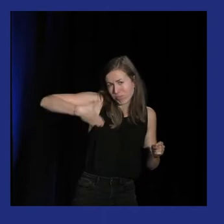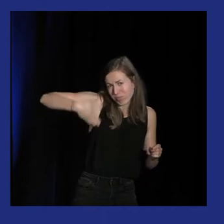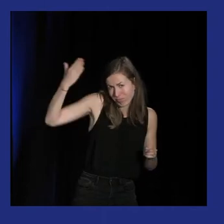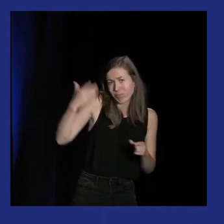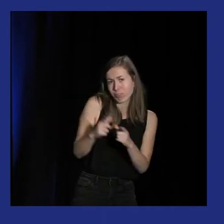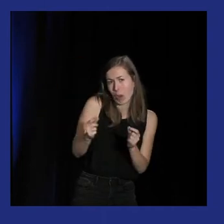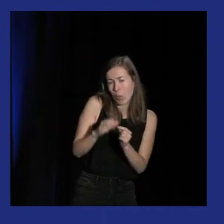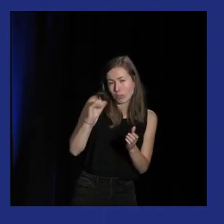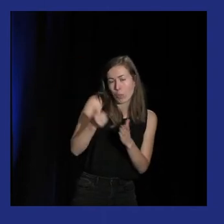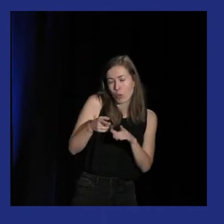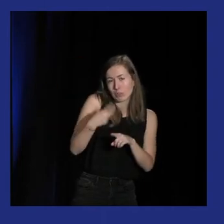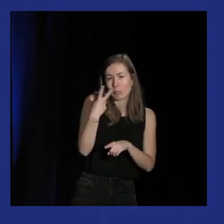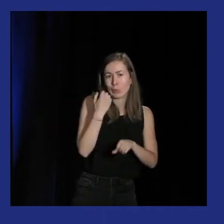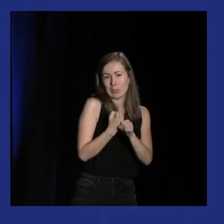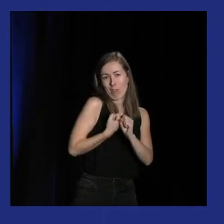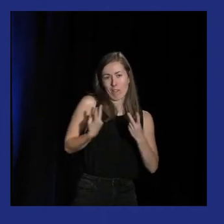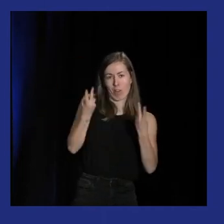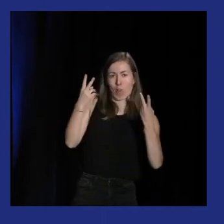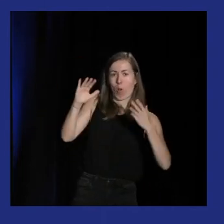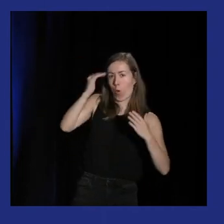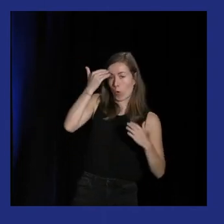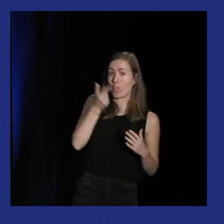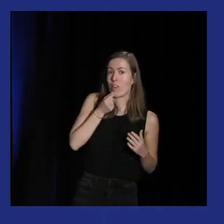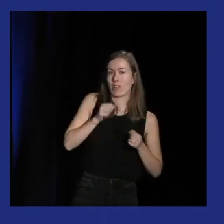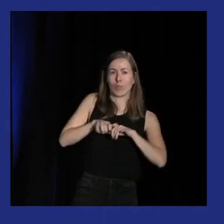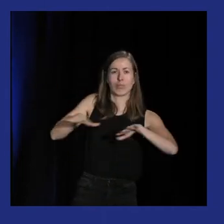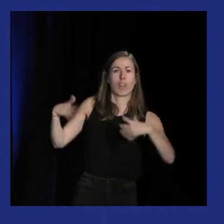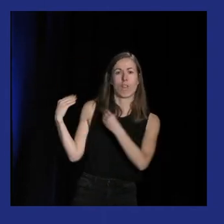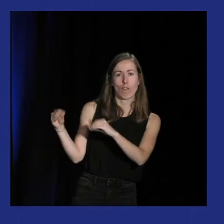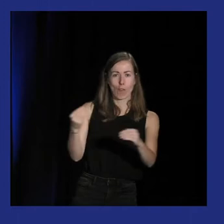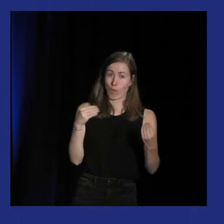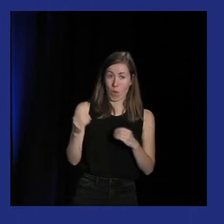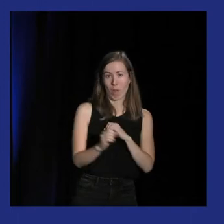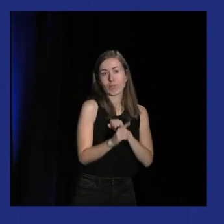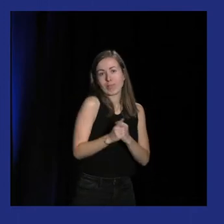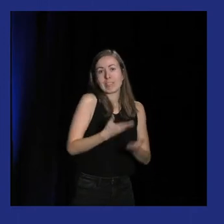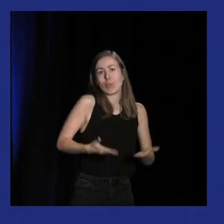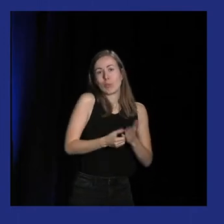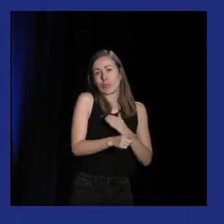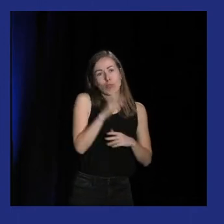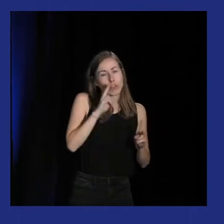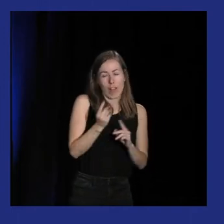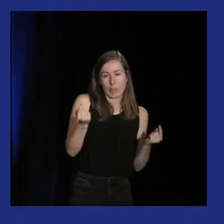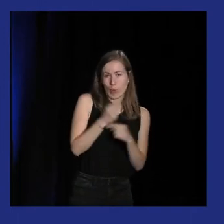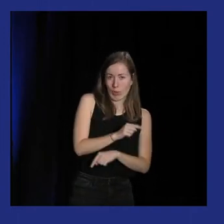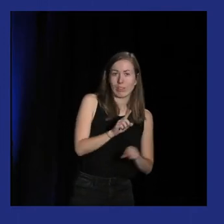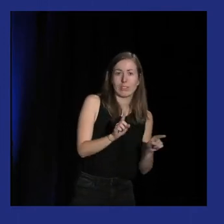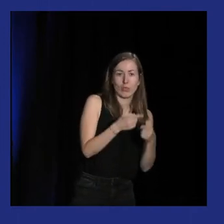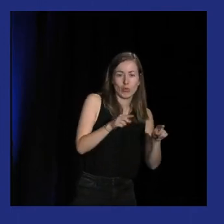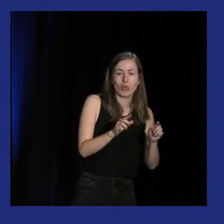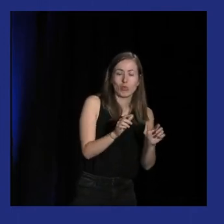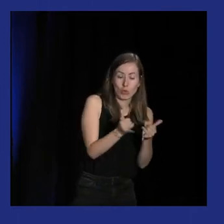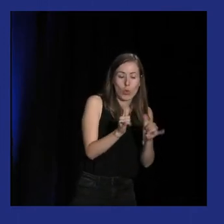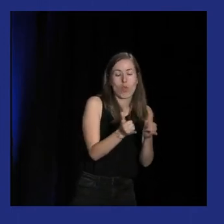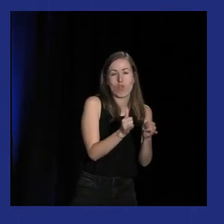fait que son travail a pu être mis en avant plus facilement que si c'était un compositeur compositrice inconnu on a des exemples avec